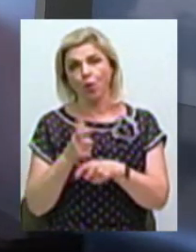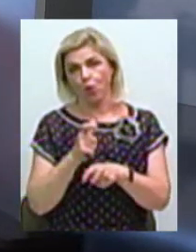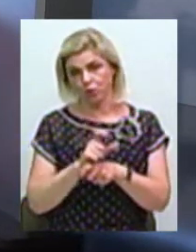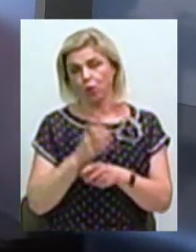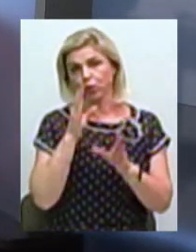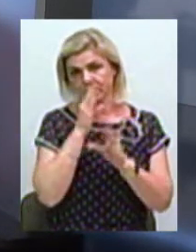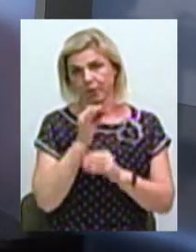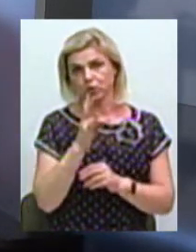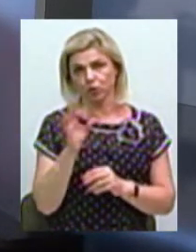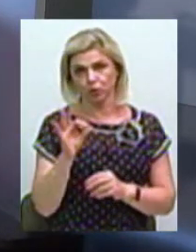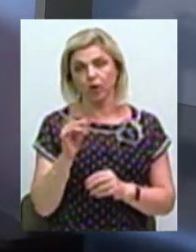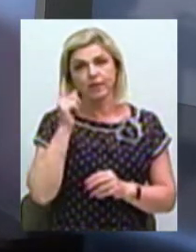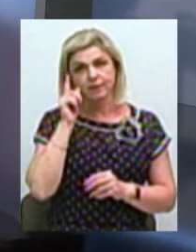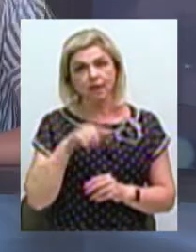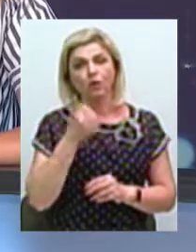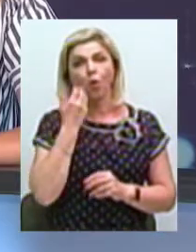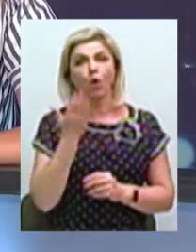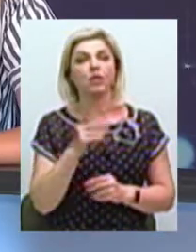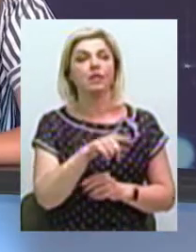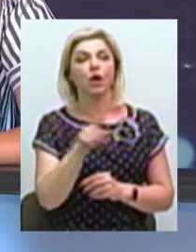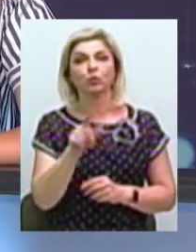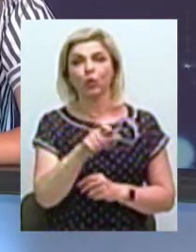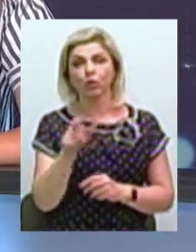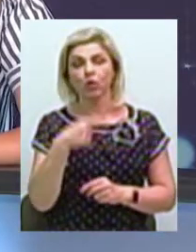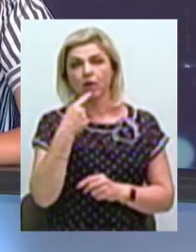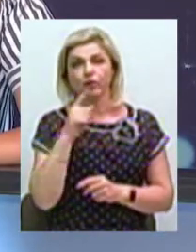успешно. И знаете, когда некоторые люди говорят, что